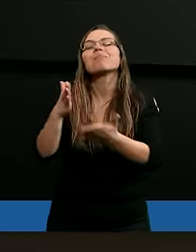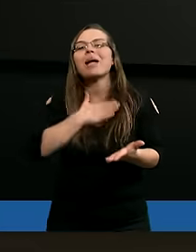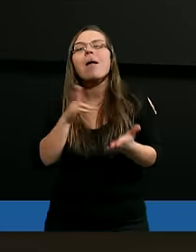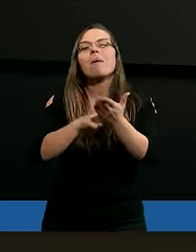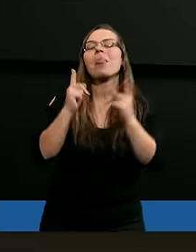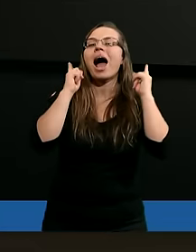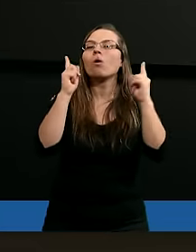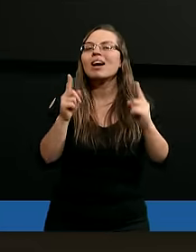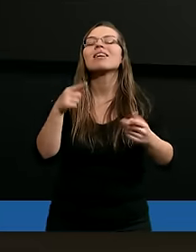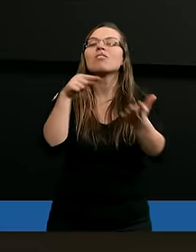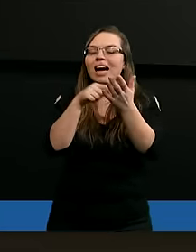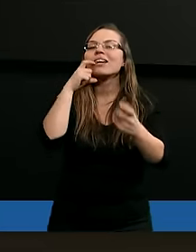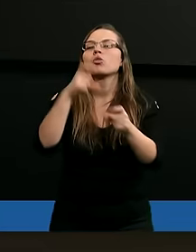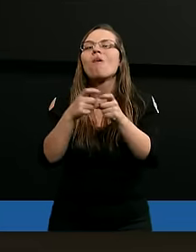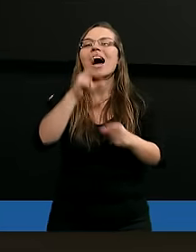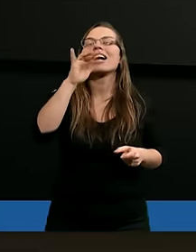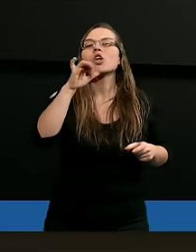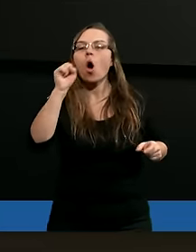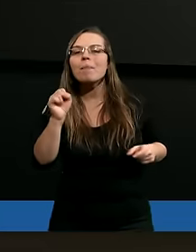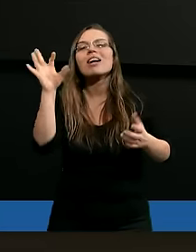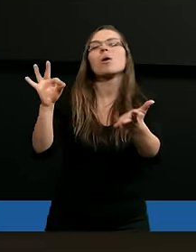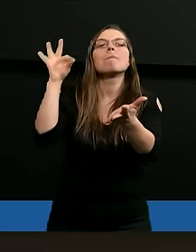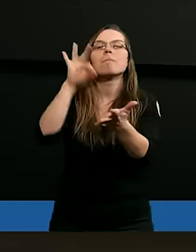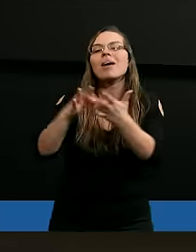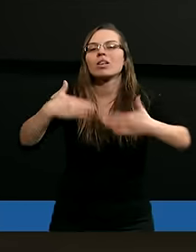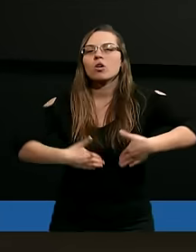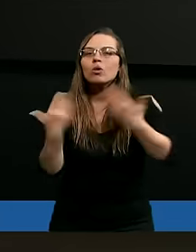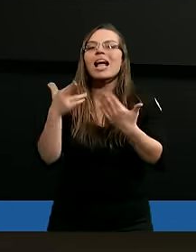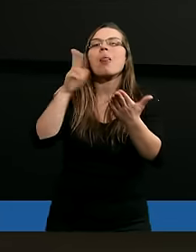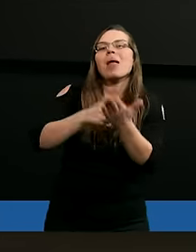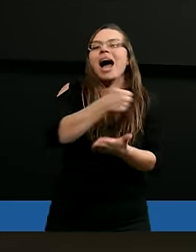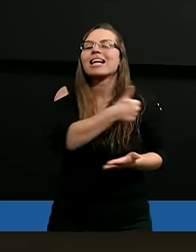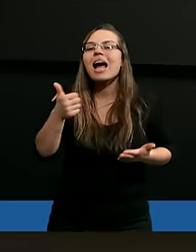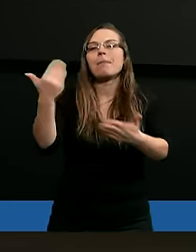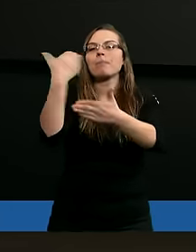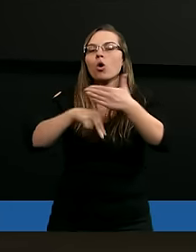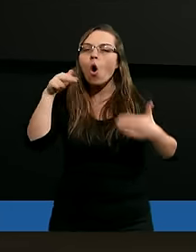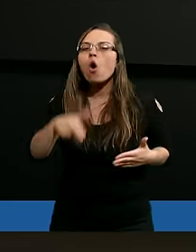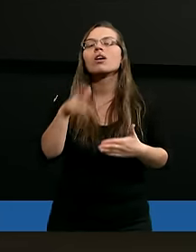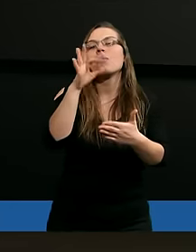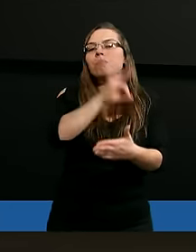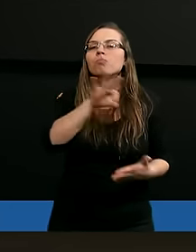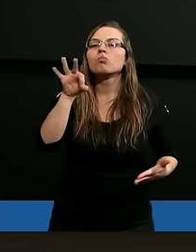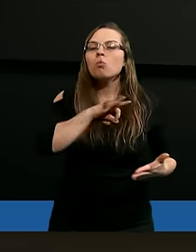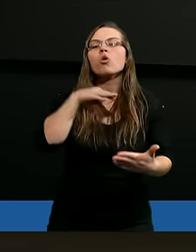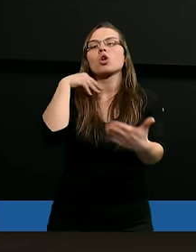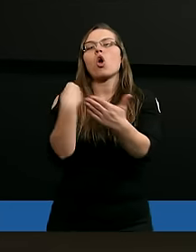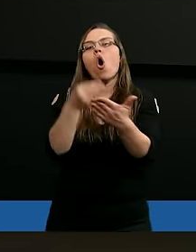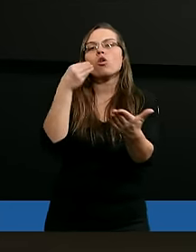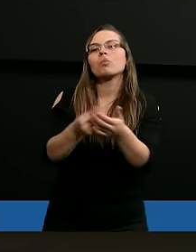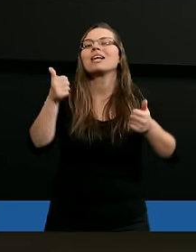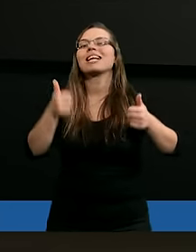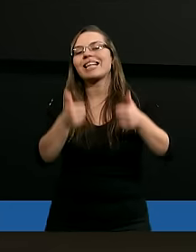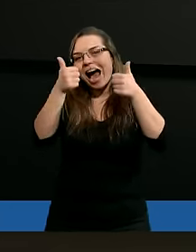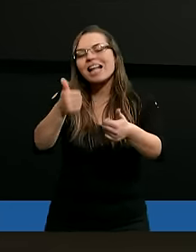miejmy na uwadze te słowa Hioba, że pewnego dnia, tam na samym końcu, to mój Odkupiciel